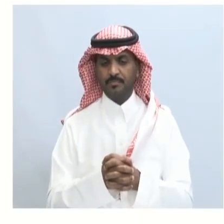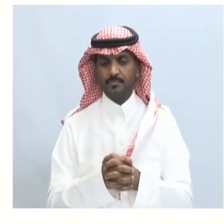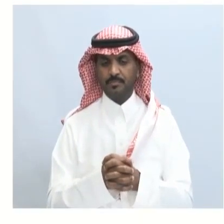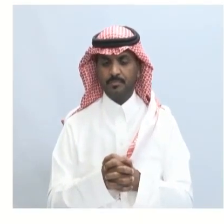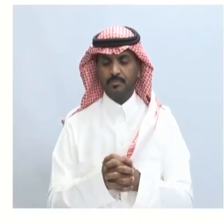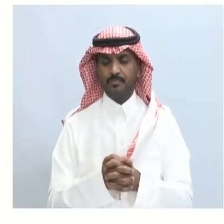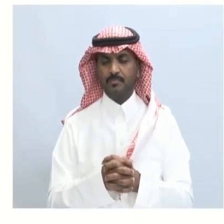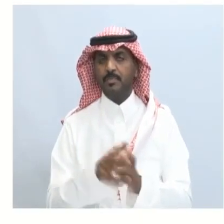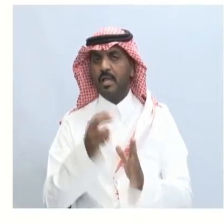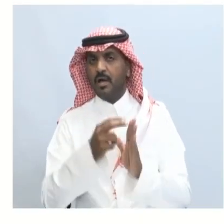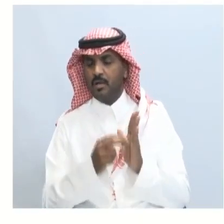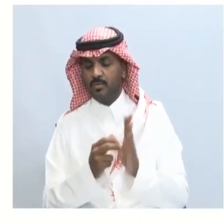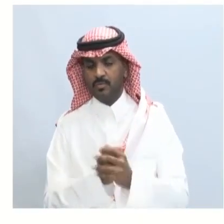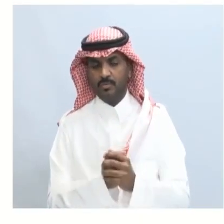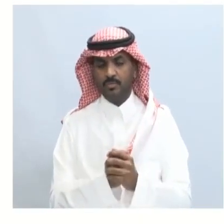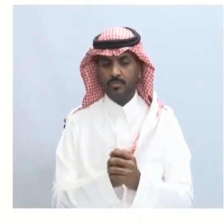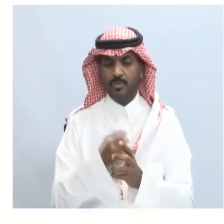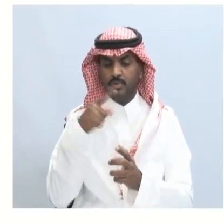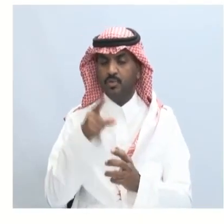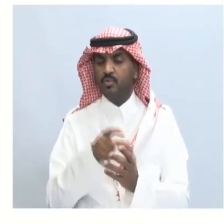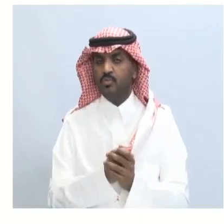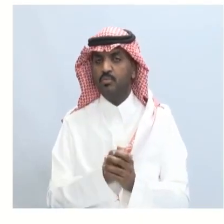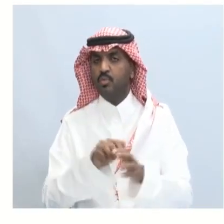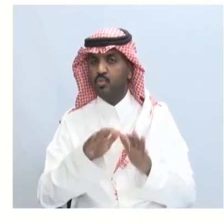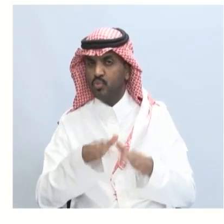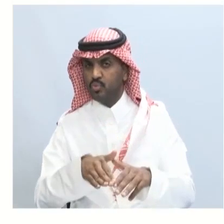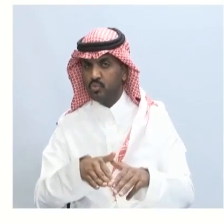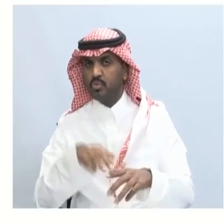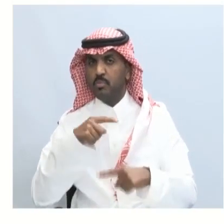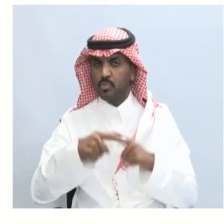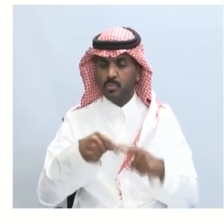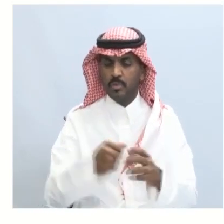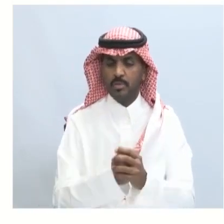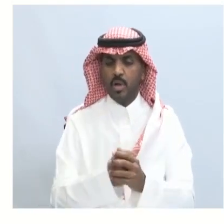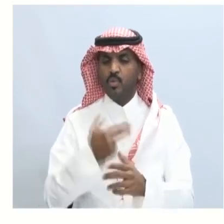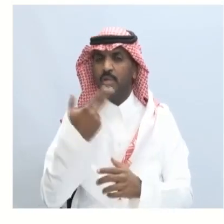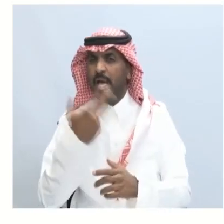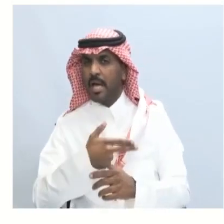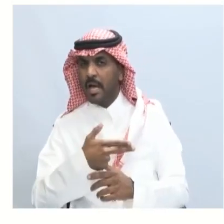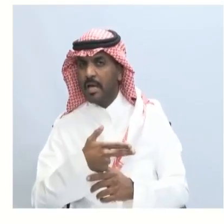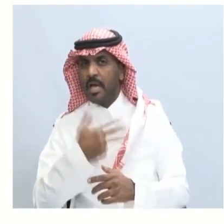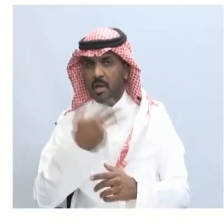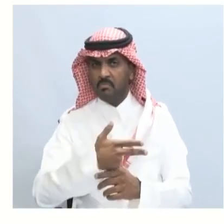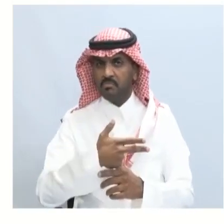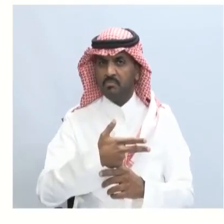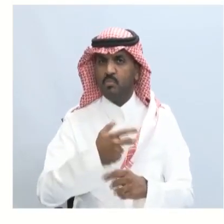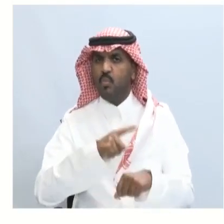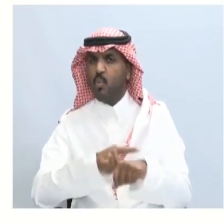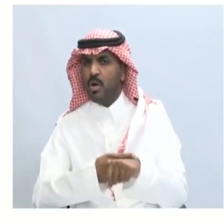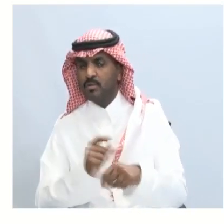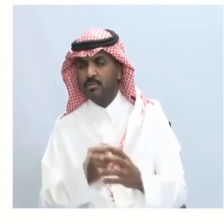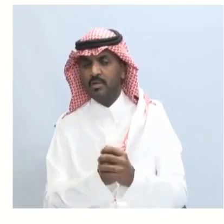الناحيه القانونيه تجد انه موجودا على الدوام حتى لو تغيب عنه بصفه مؤقته اي